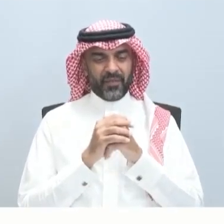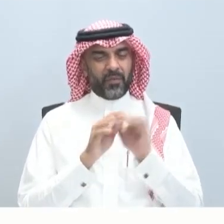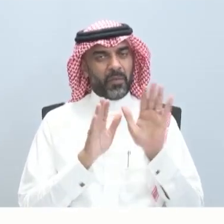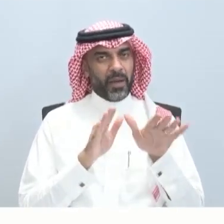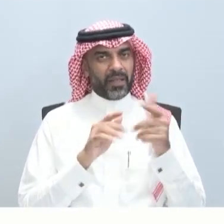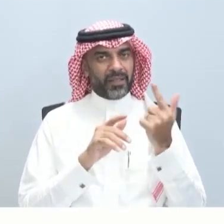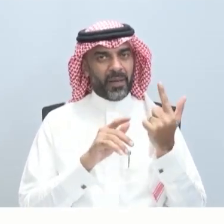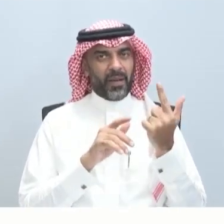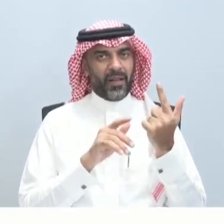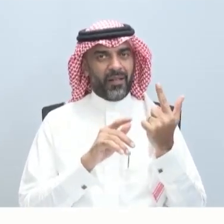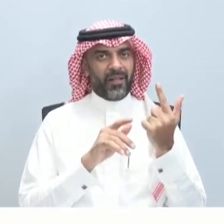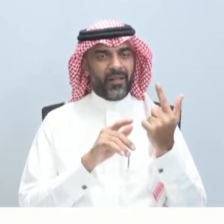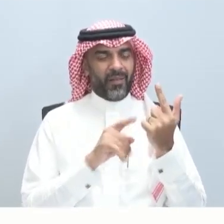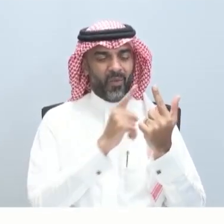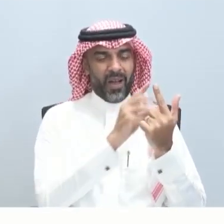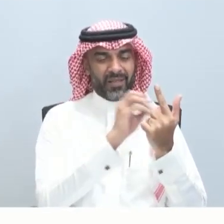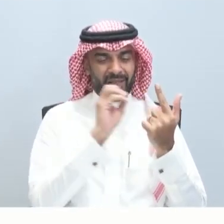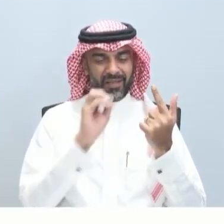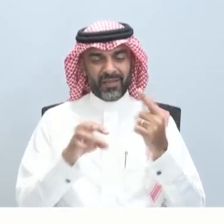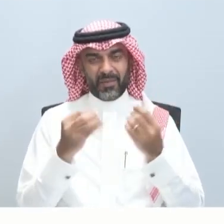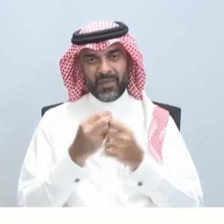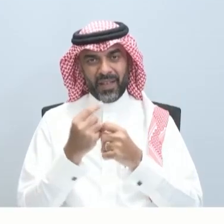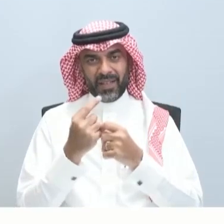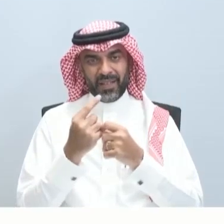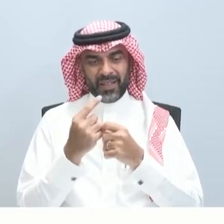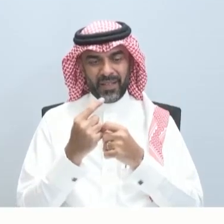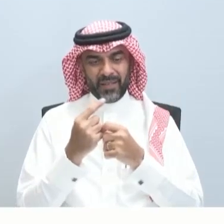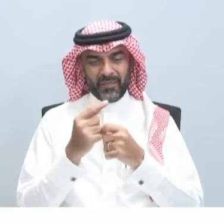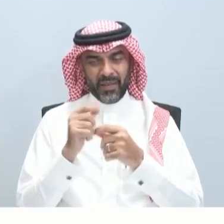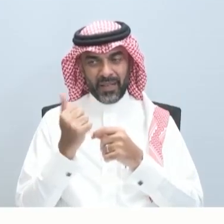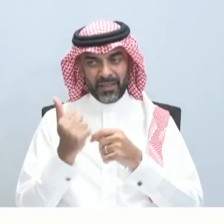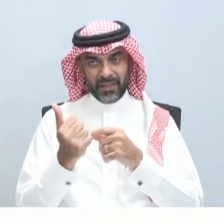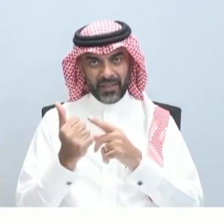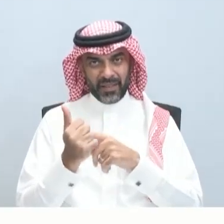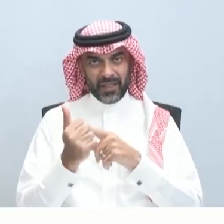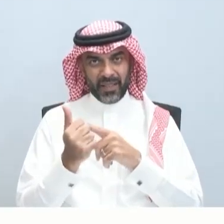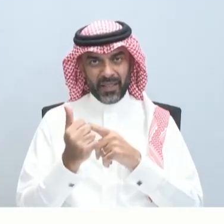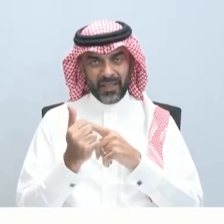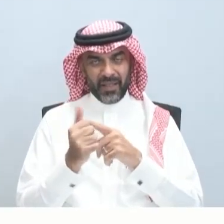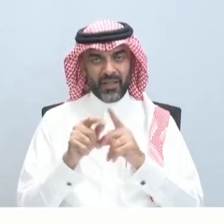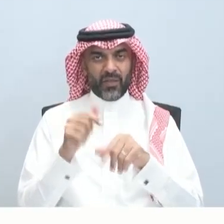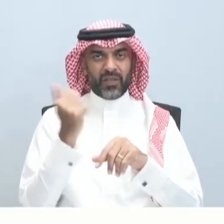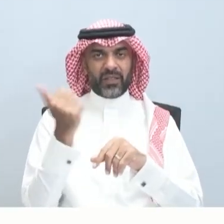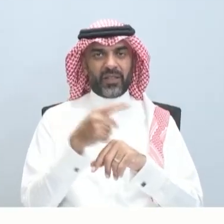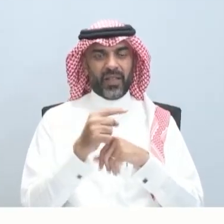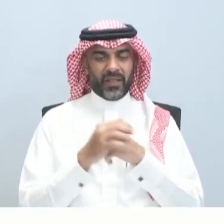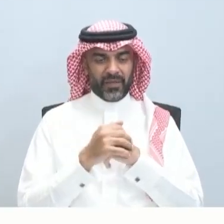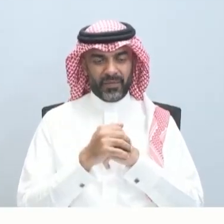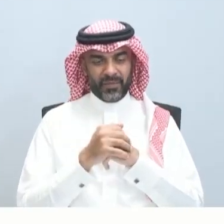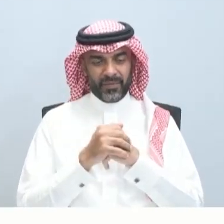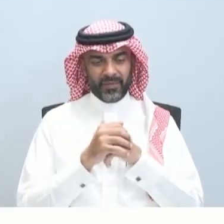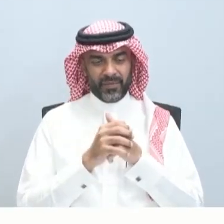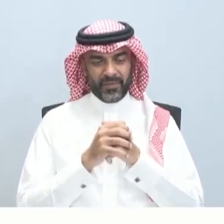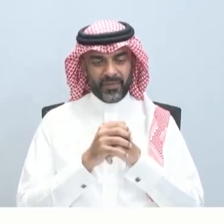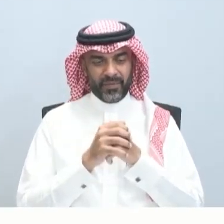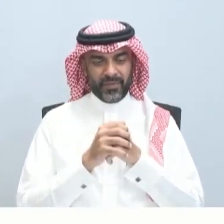لدينا هنا سبعه وهذا الواحد ساعيد تجميعه بعشره بعشره في اجزاء من عشره فتكون